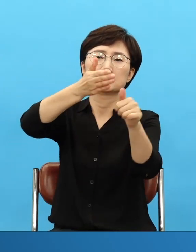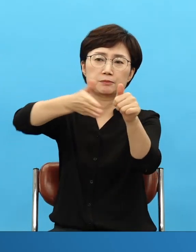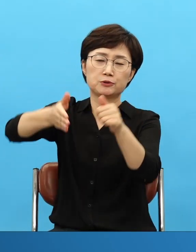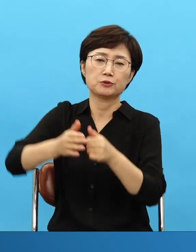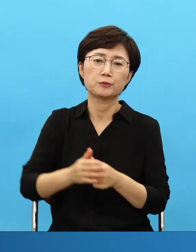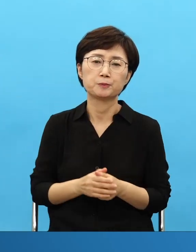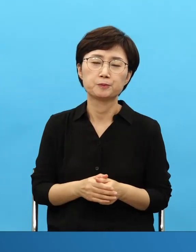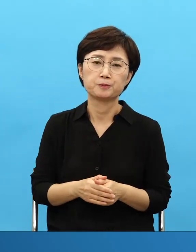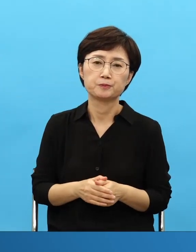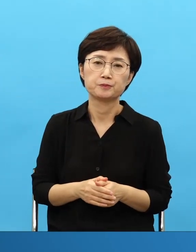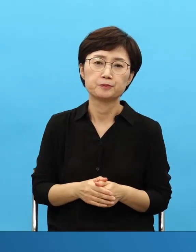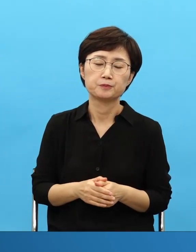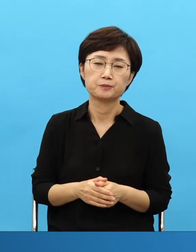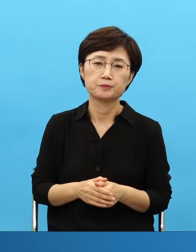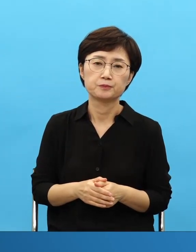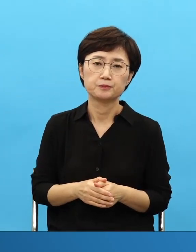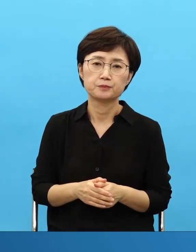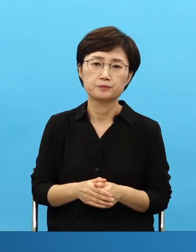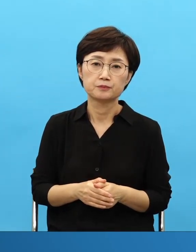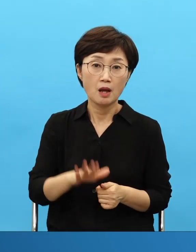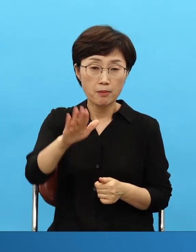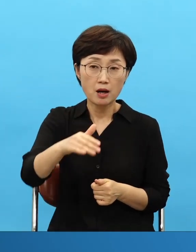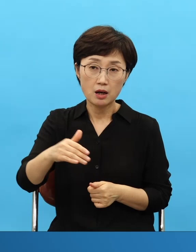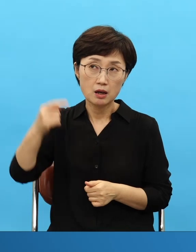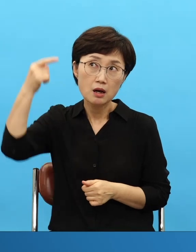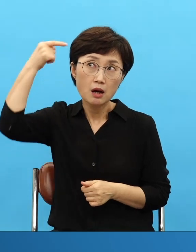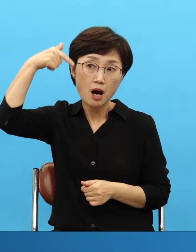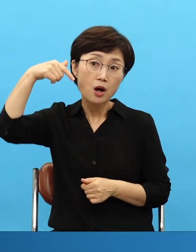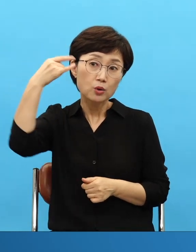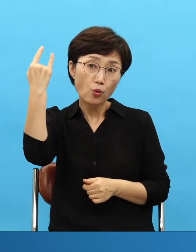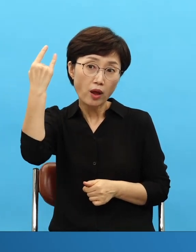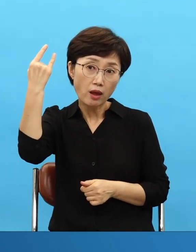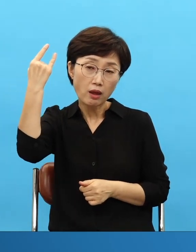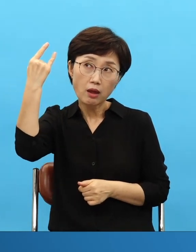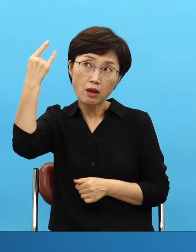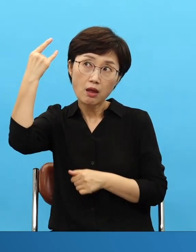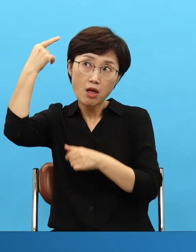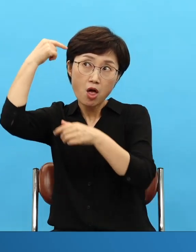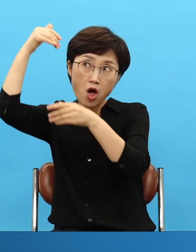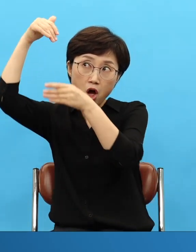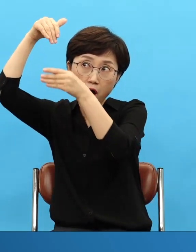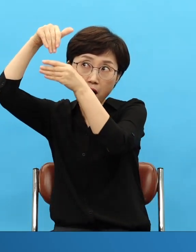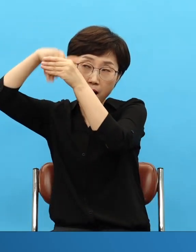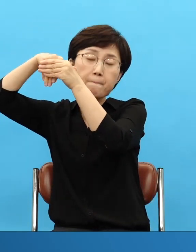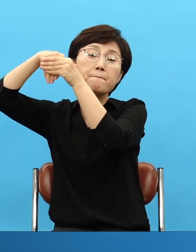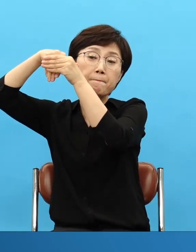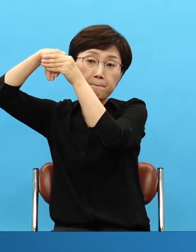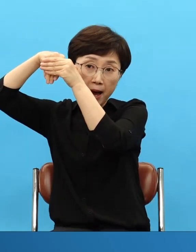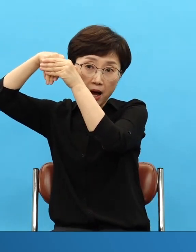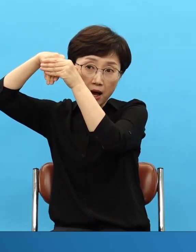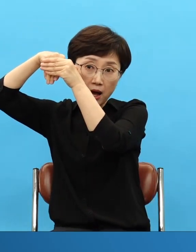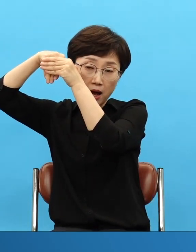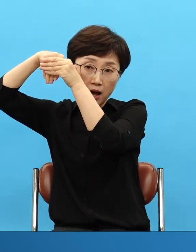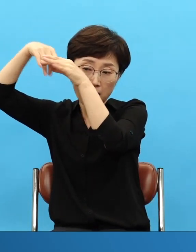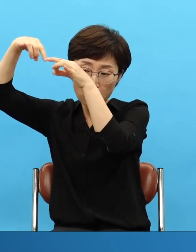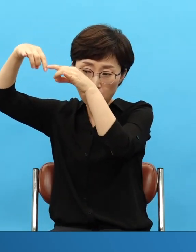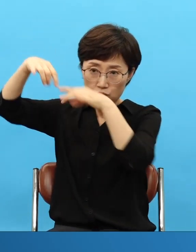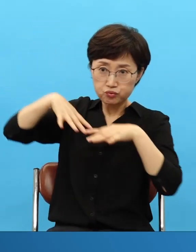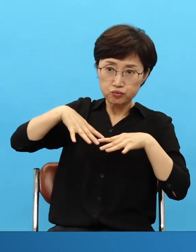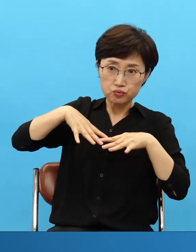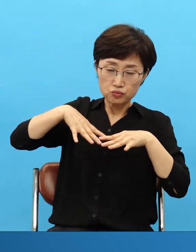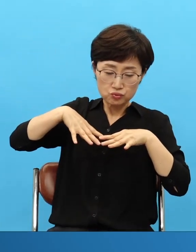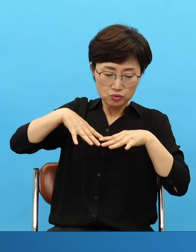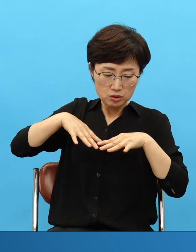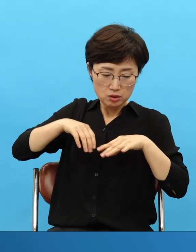covenant. 이 뇌에 들어가는 이게요. 굉장한 역사를 일으키는데 내 몸 전체를 움직인다니까요. The things that